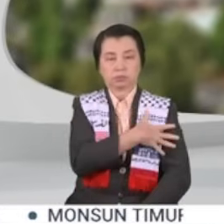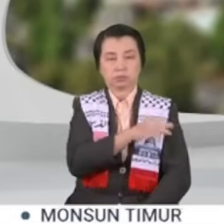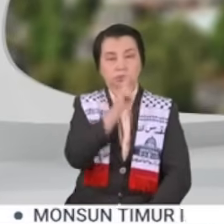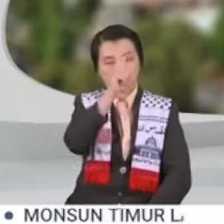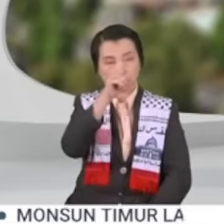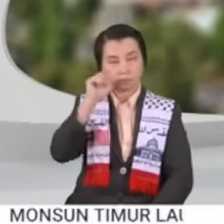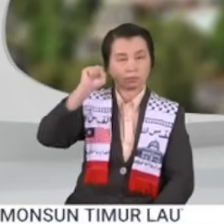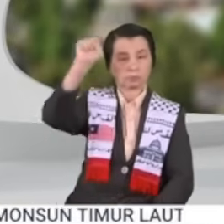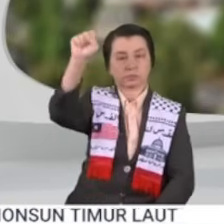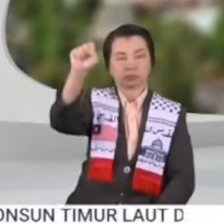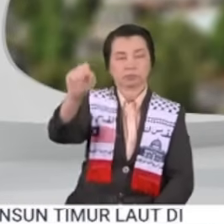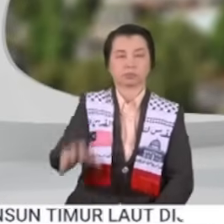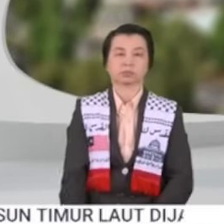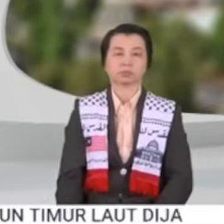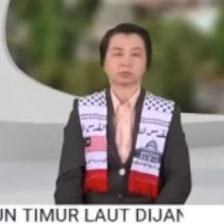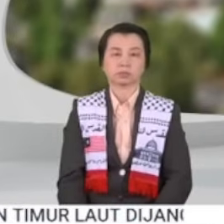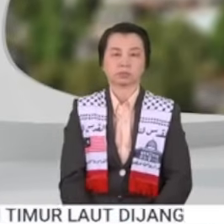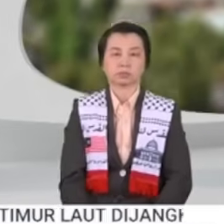pasti